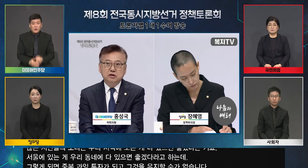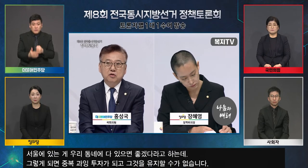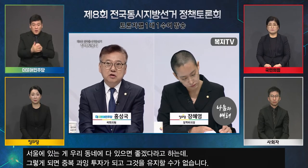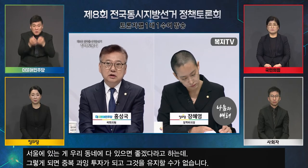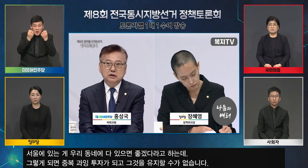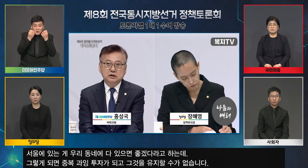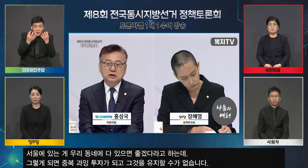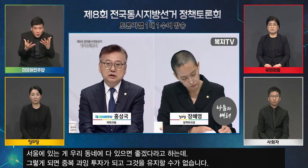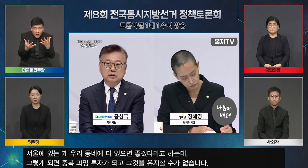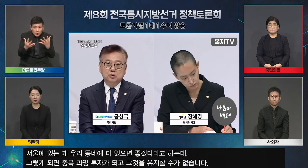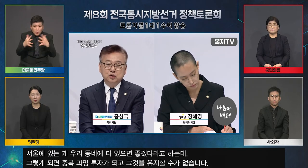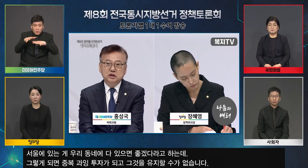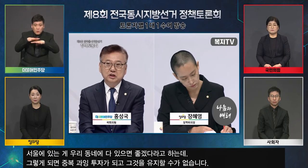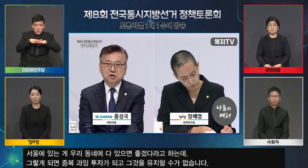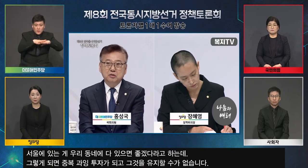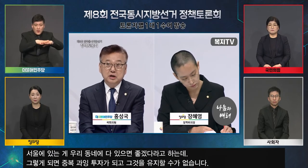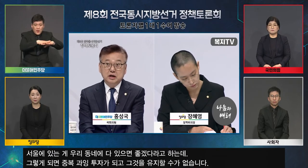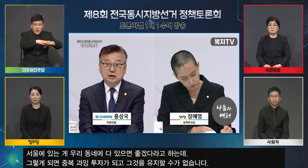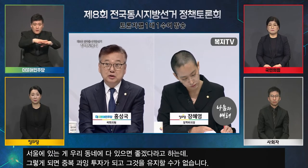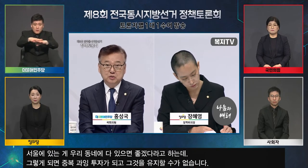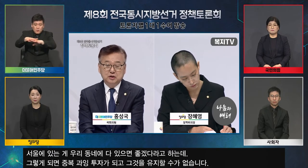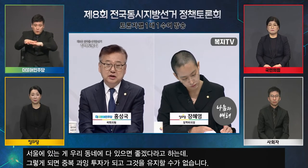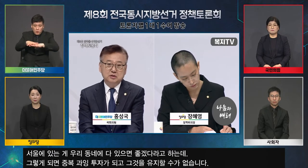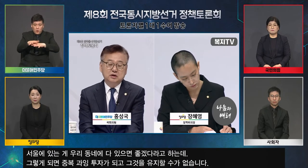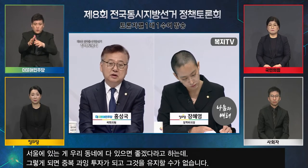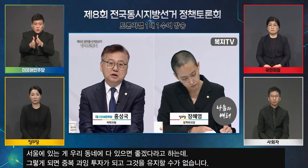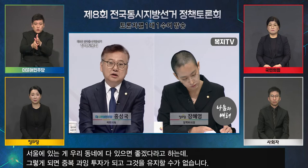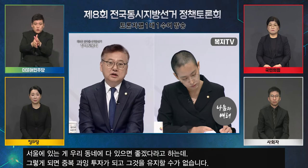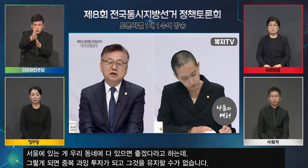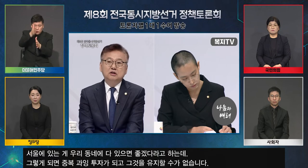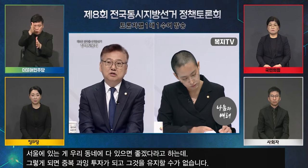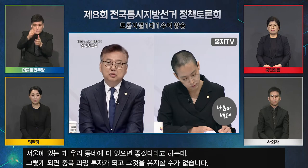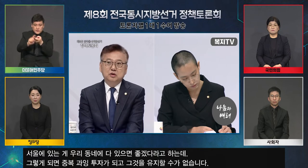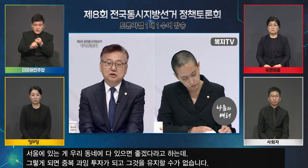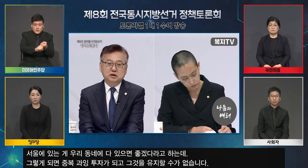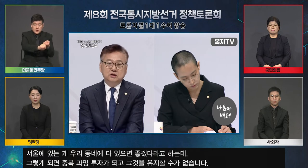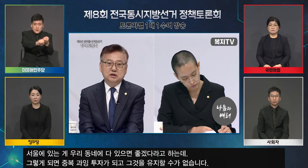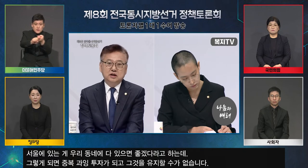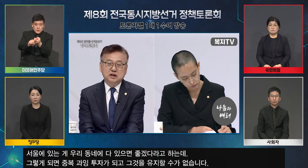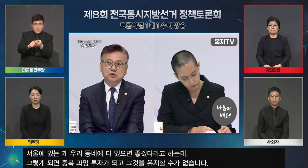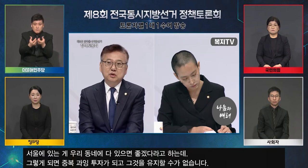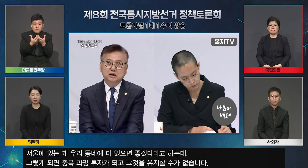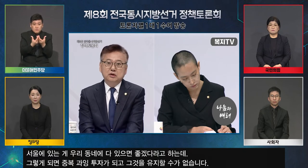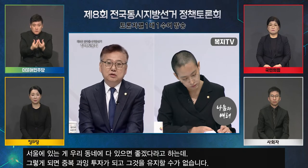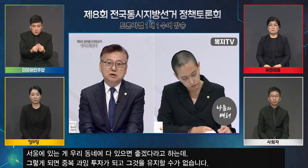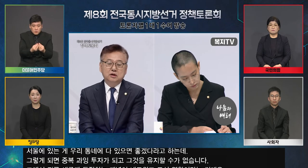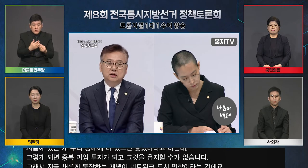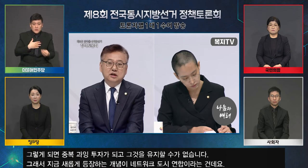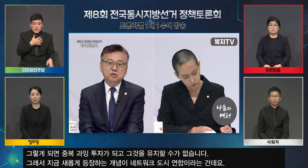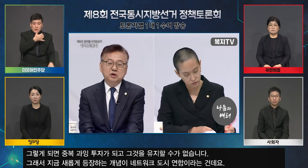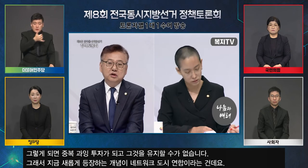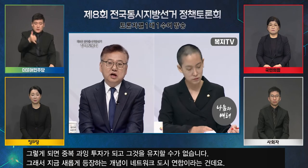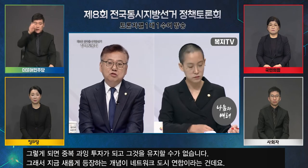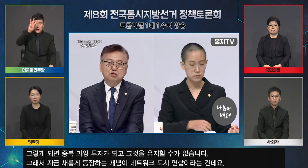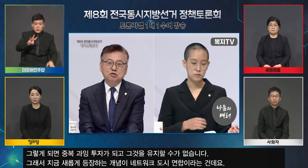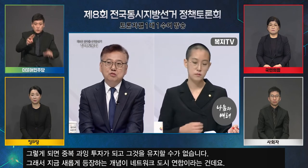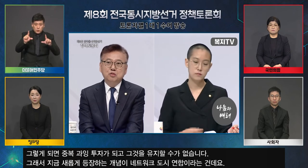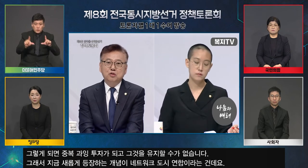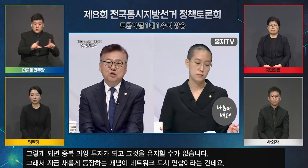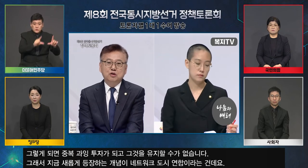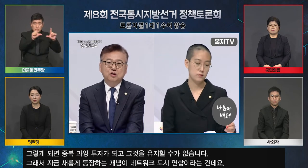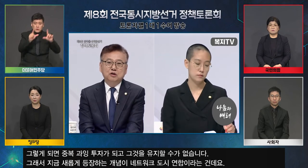개념이 네트워크 도시연합이라는 용어인데요. 예를 들으면 제가 세종인데요. 세종에서